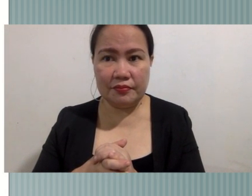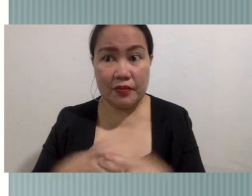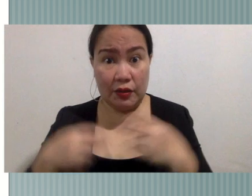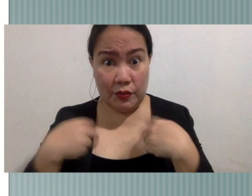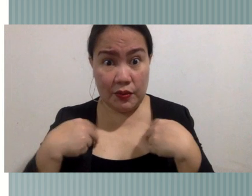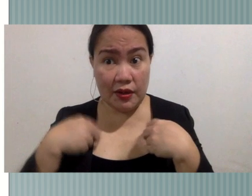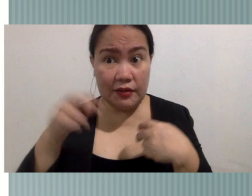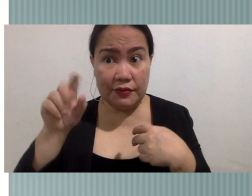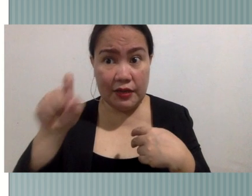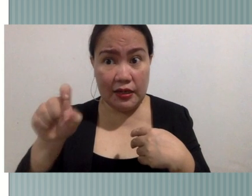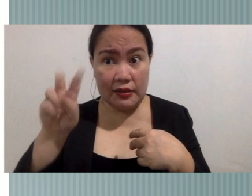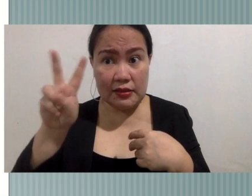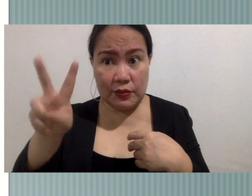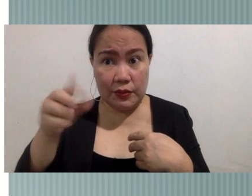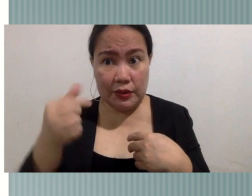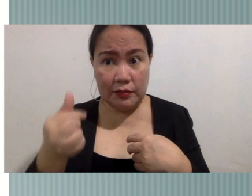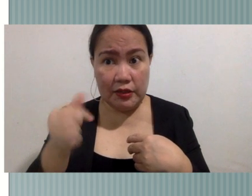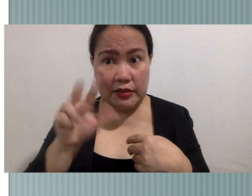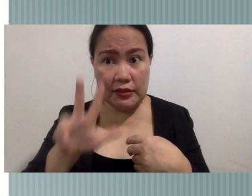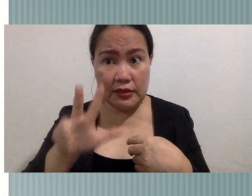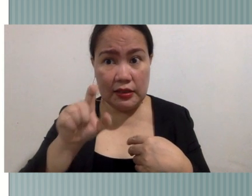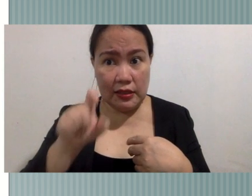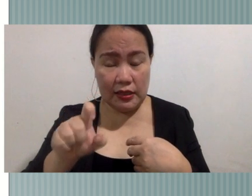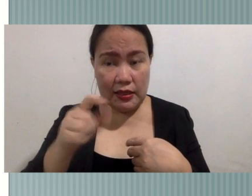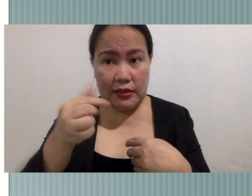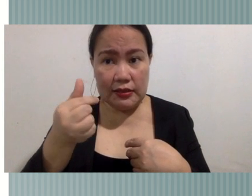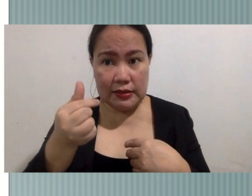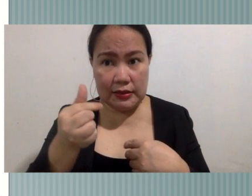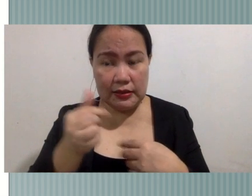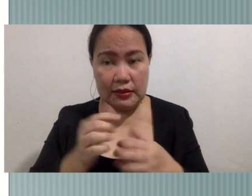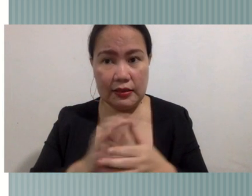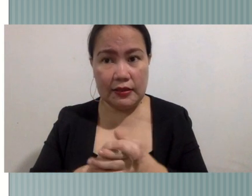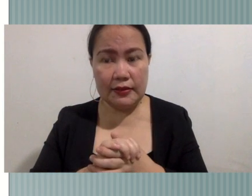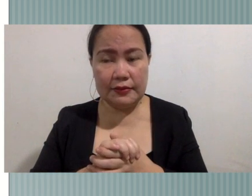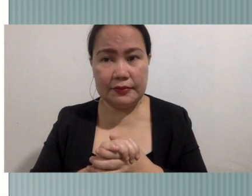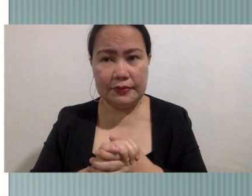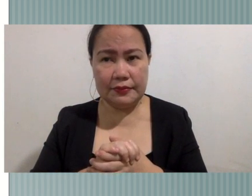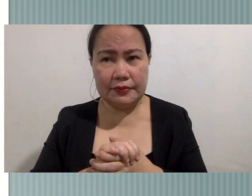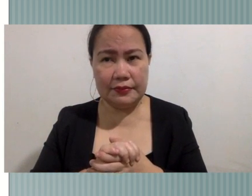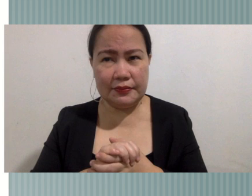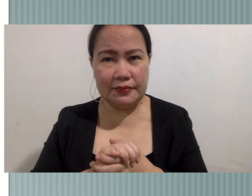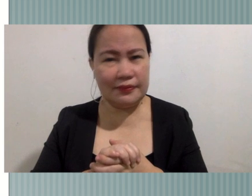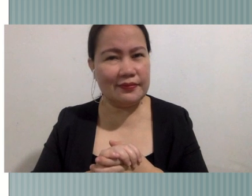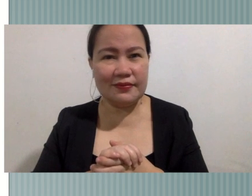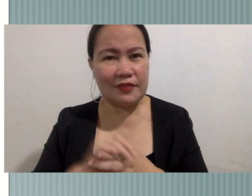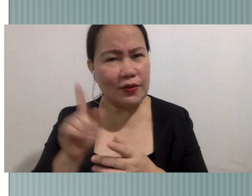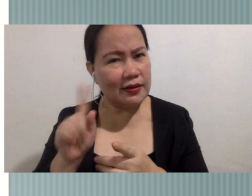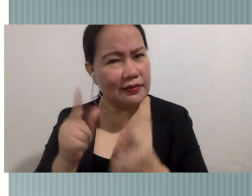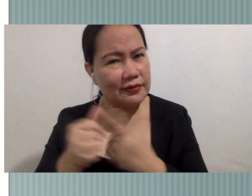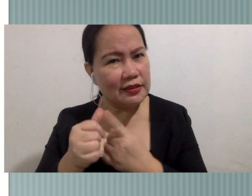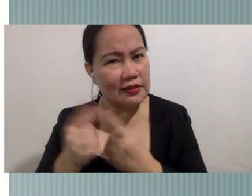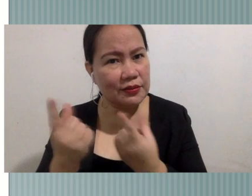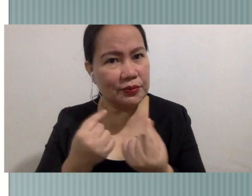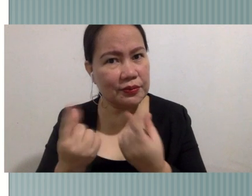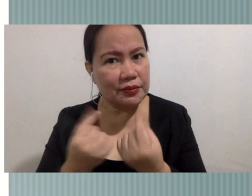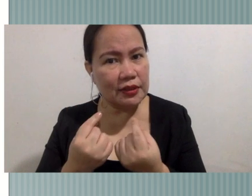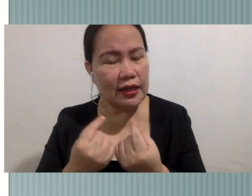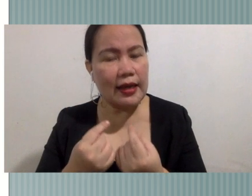we have x squared plus 3x. So, ano ang unang gagawin